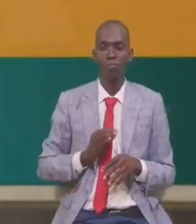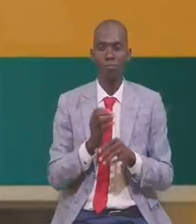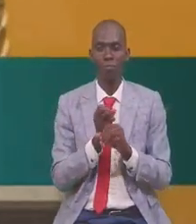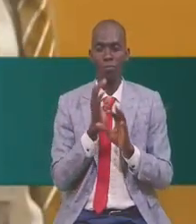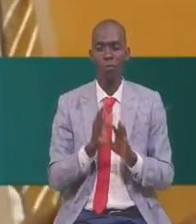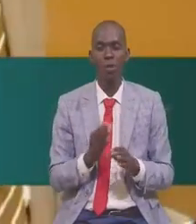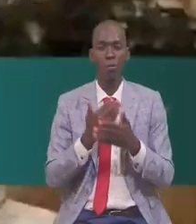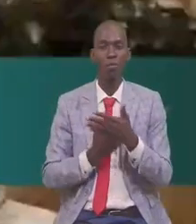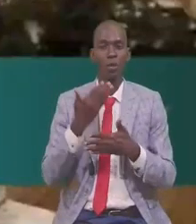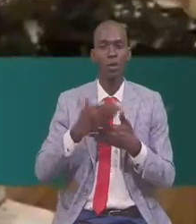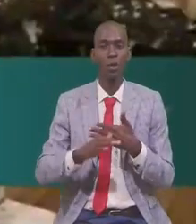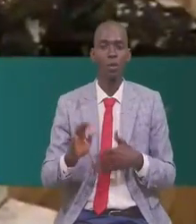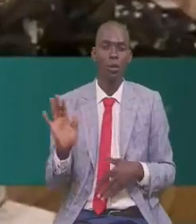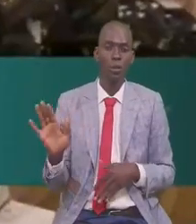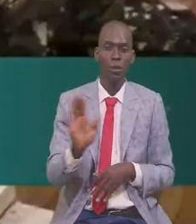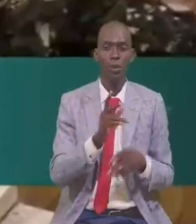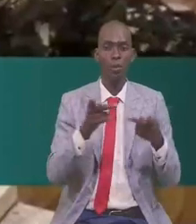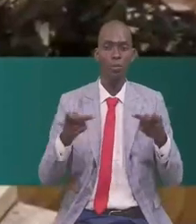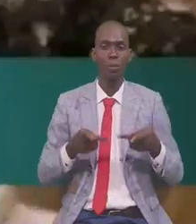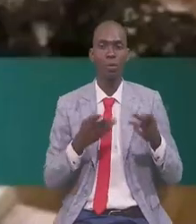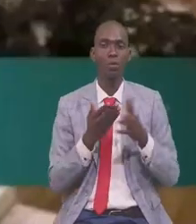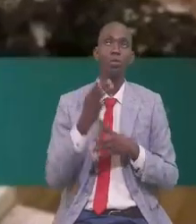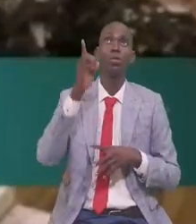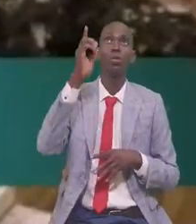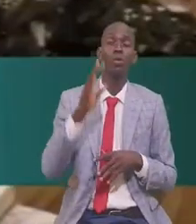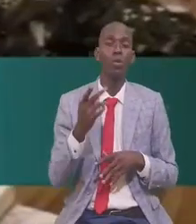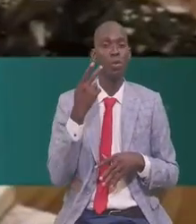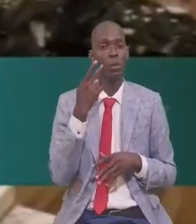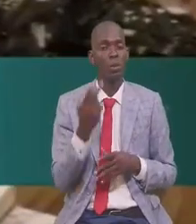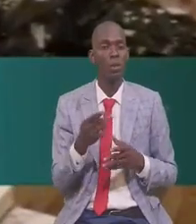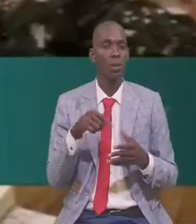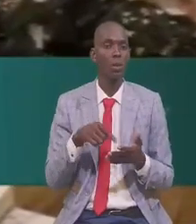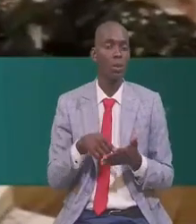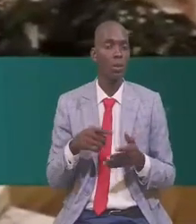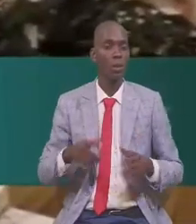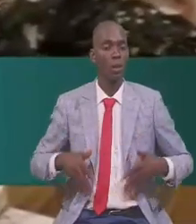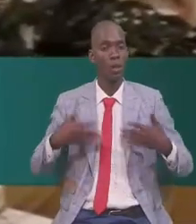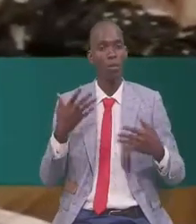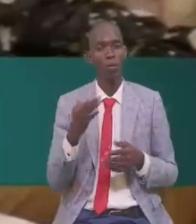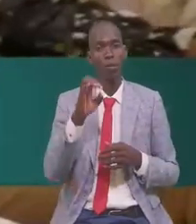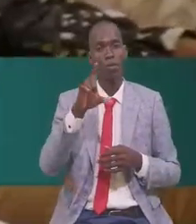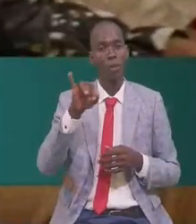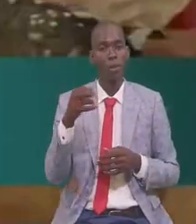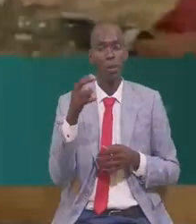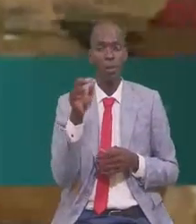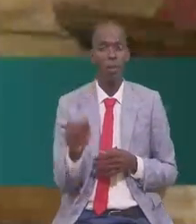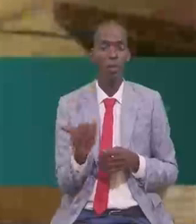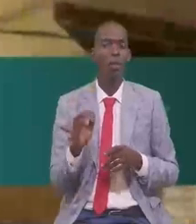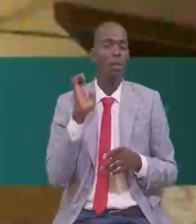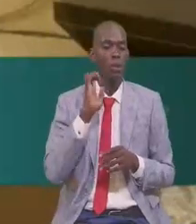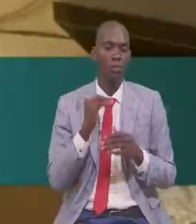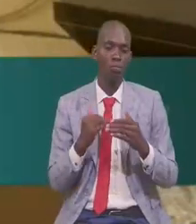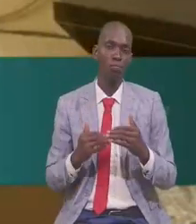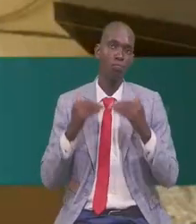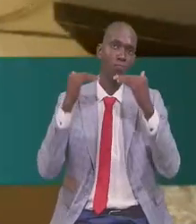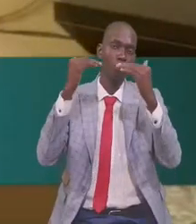frontières d'Élysée en Israël, en Judée, il est allé au-delà de ces et